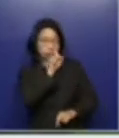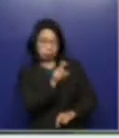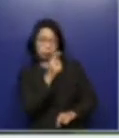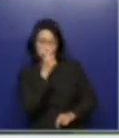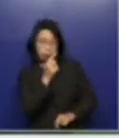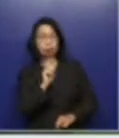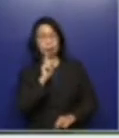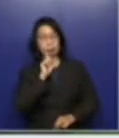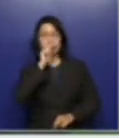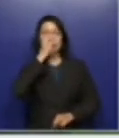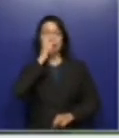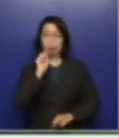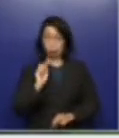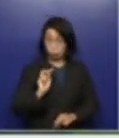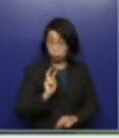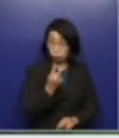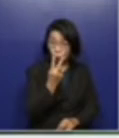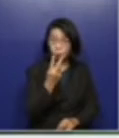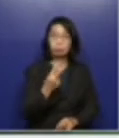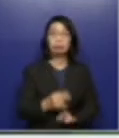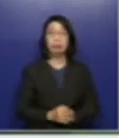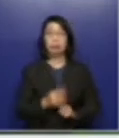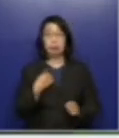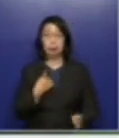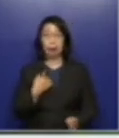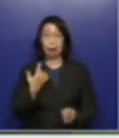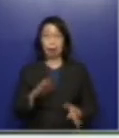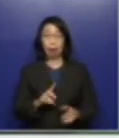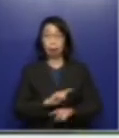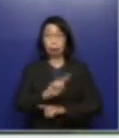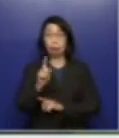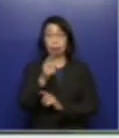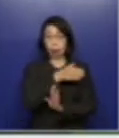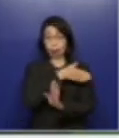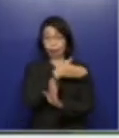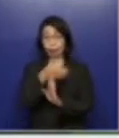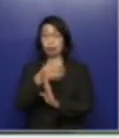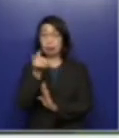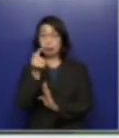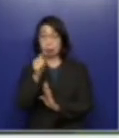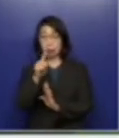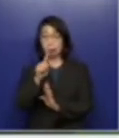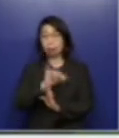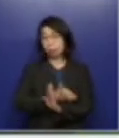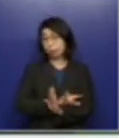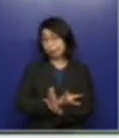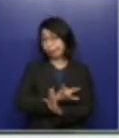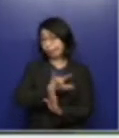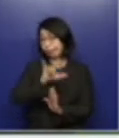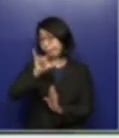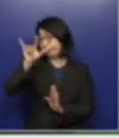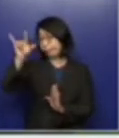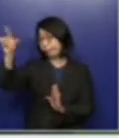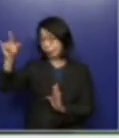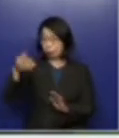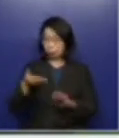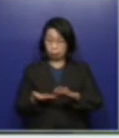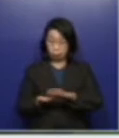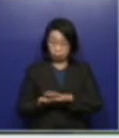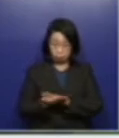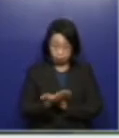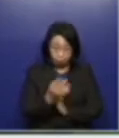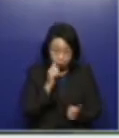ำเมื่อการมีการตรวจซ้ำเนี่ยเขาบินกลับไปแล้วครับที่11ผลรายงานออกมาว่าเป็นบวกพอเป็นบว